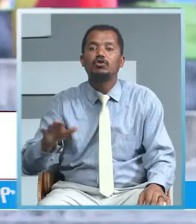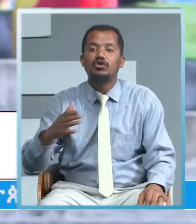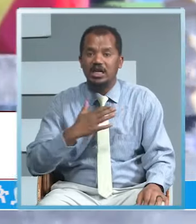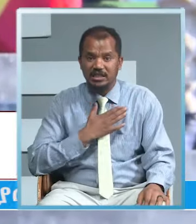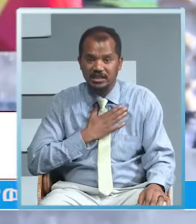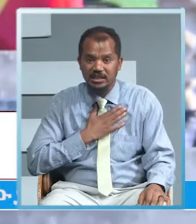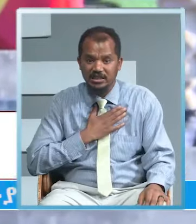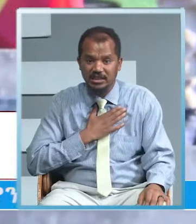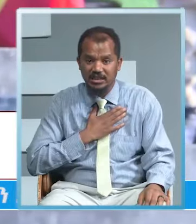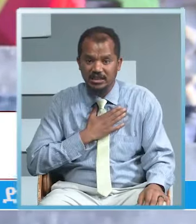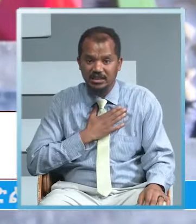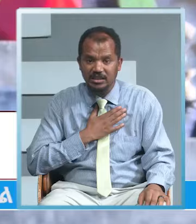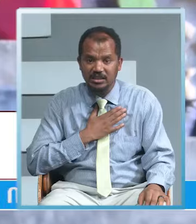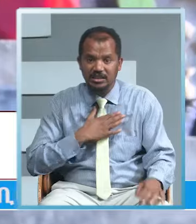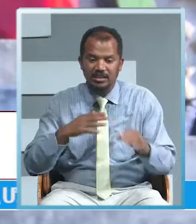ልጆቻችንን